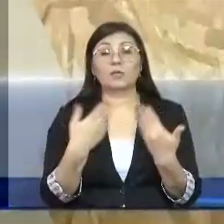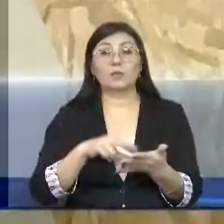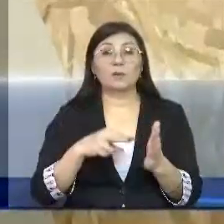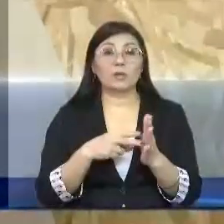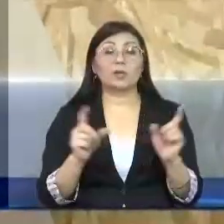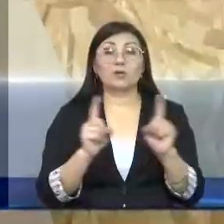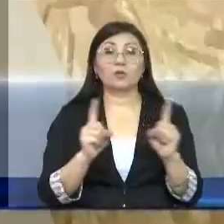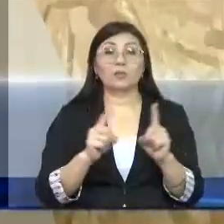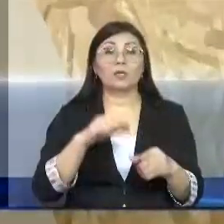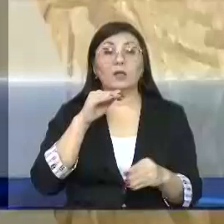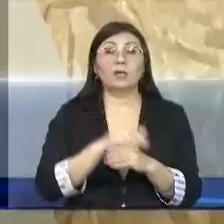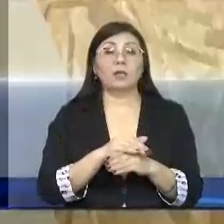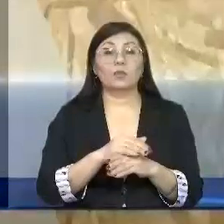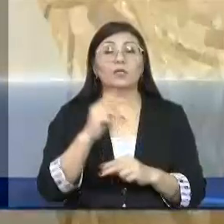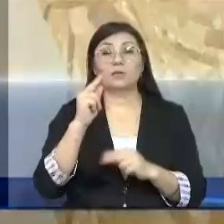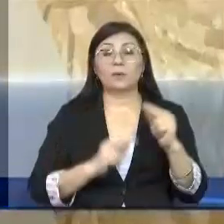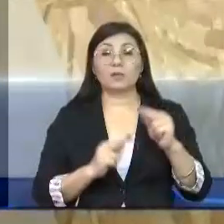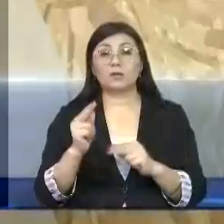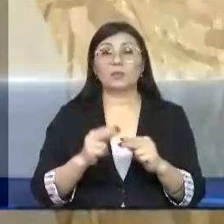чтобы дополнительно еще построить